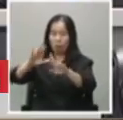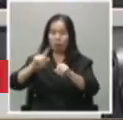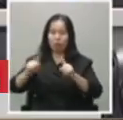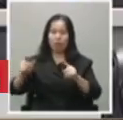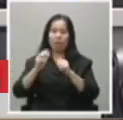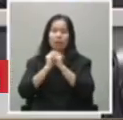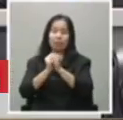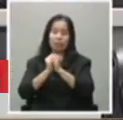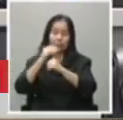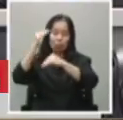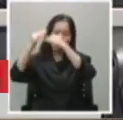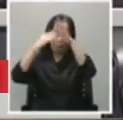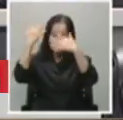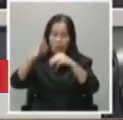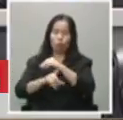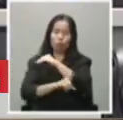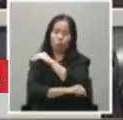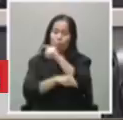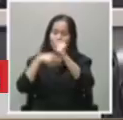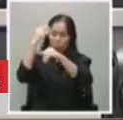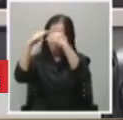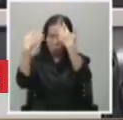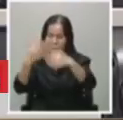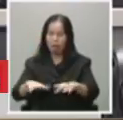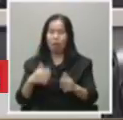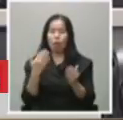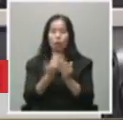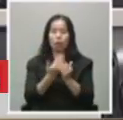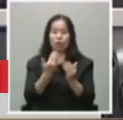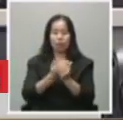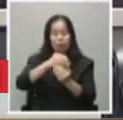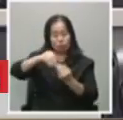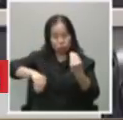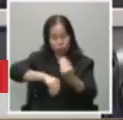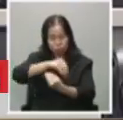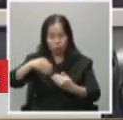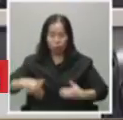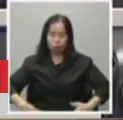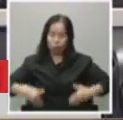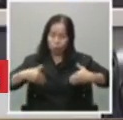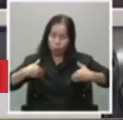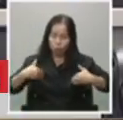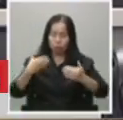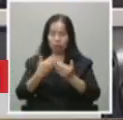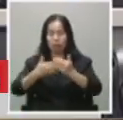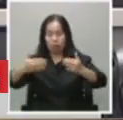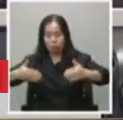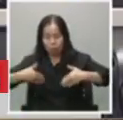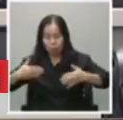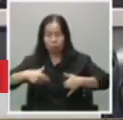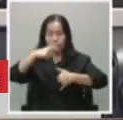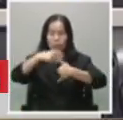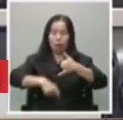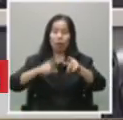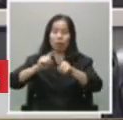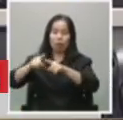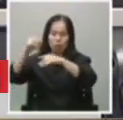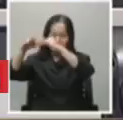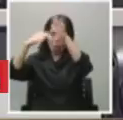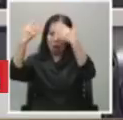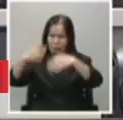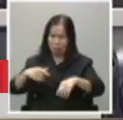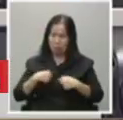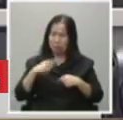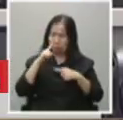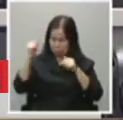าแล้วค่าเงิน GDP การดำรงชีวิตรายได้ต่อหัวก็เปรียบเทียบได้เลยครับผ